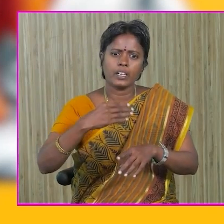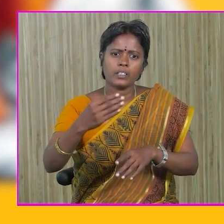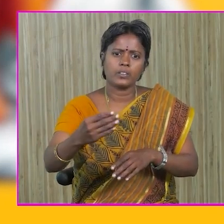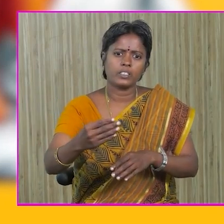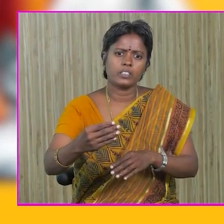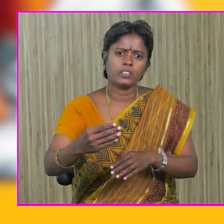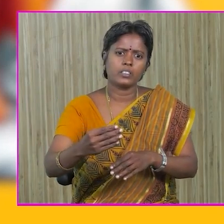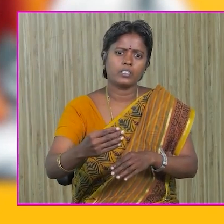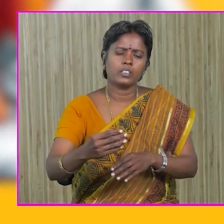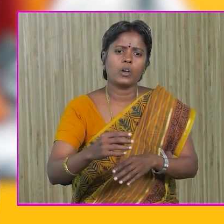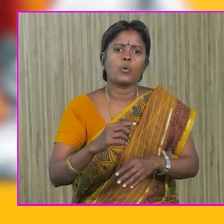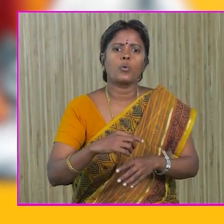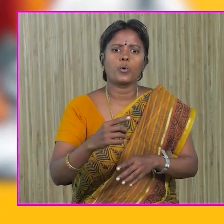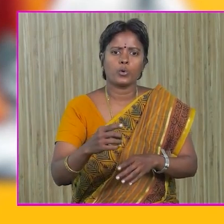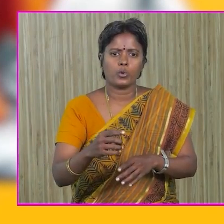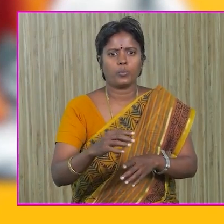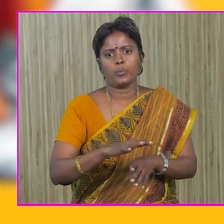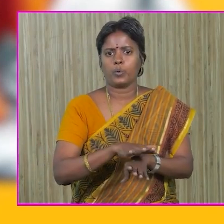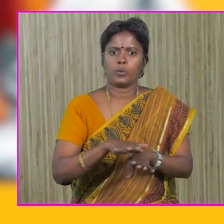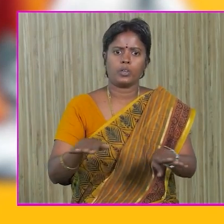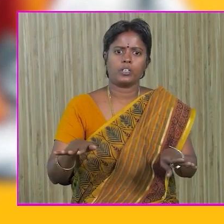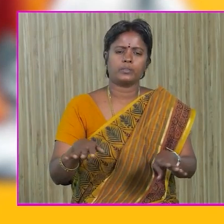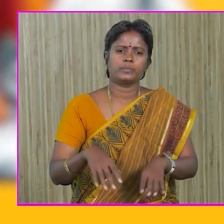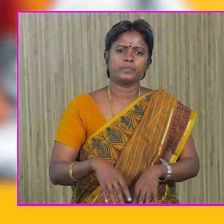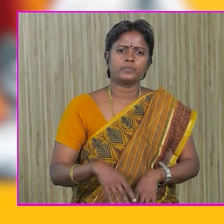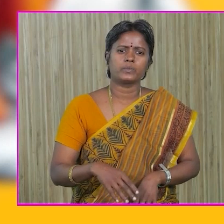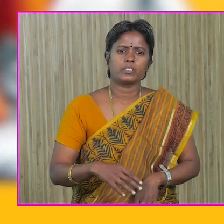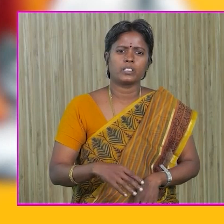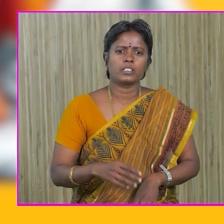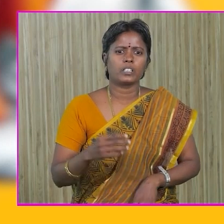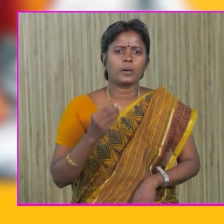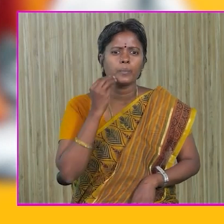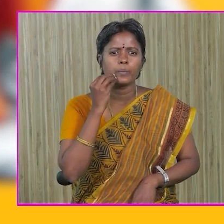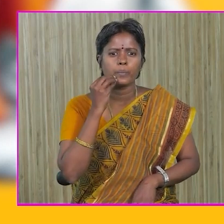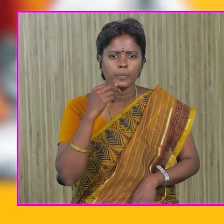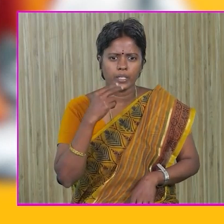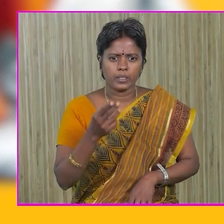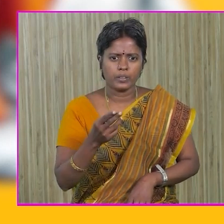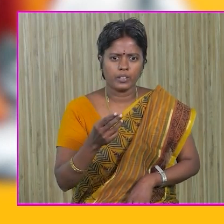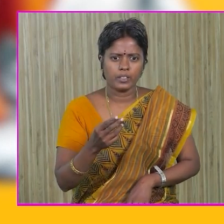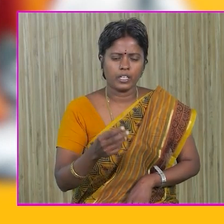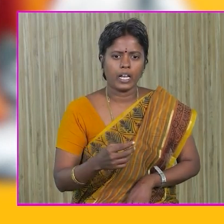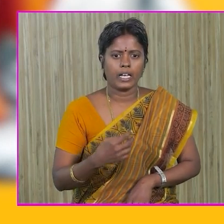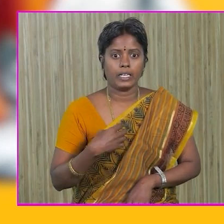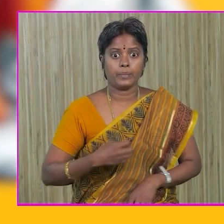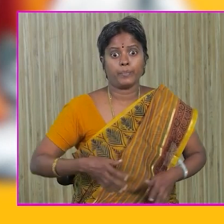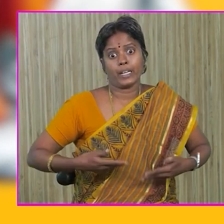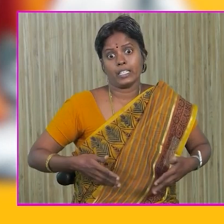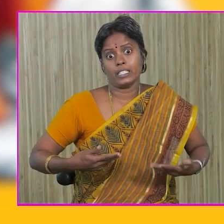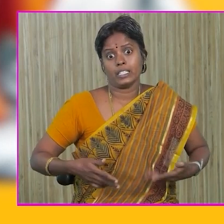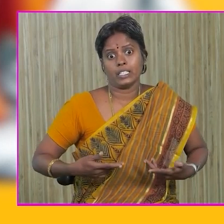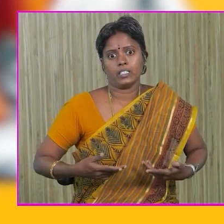உருபு போல என்று ஒரு வந்திருக்கும். மதிப்பீடு, இன்பம் தருவது எது? இன்பம்